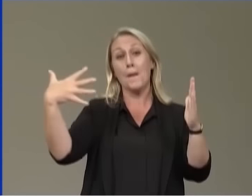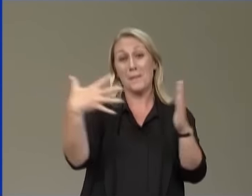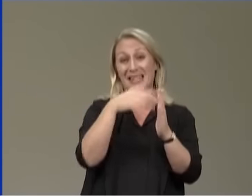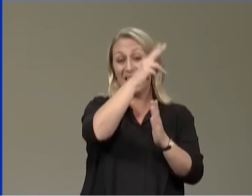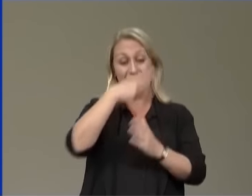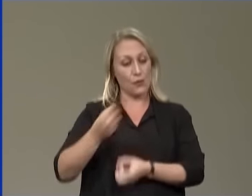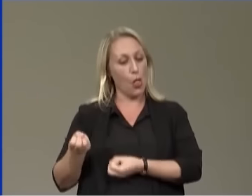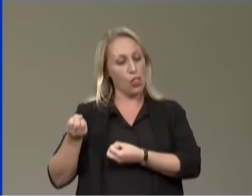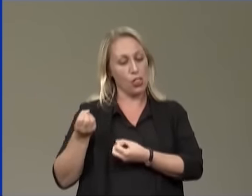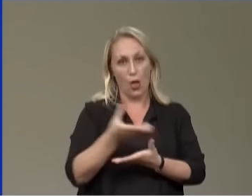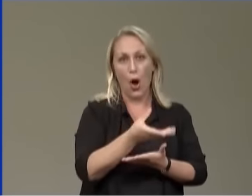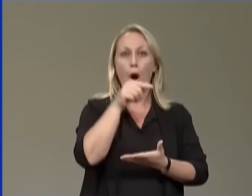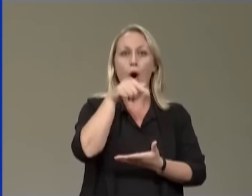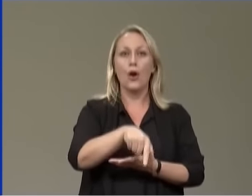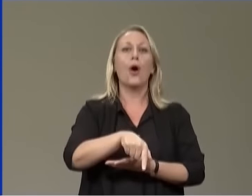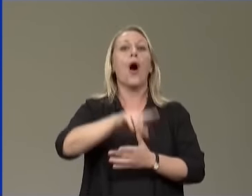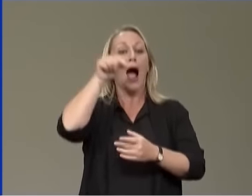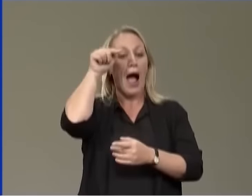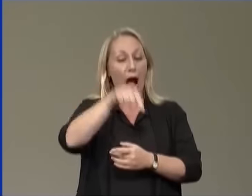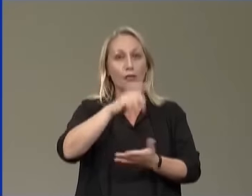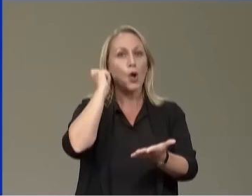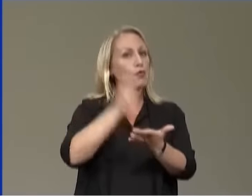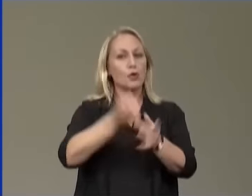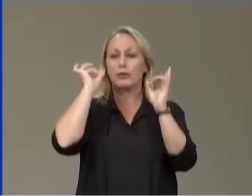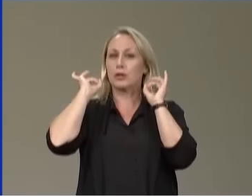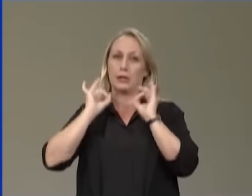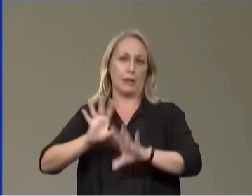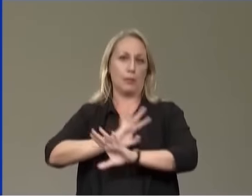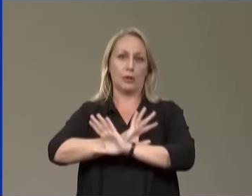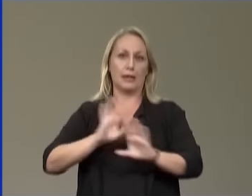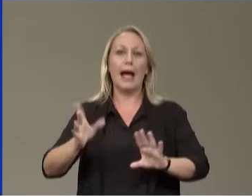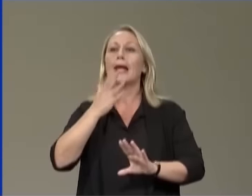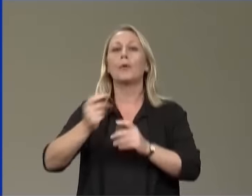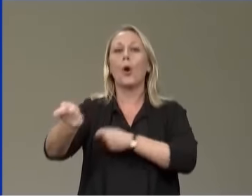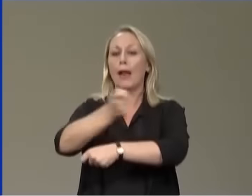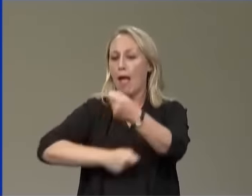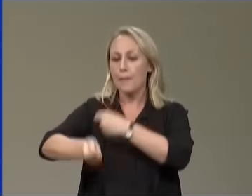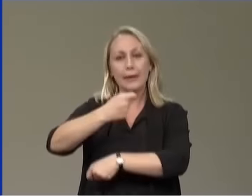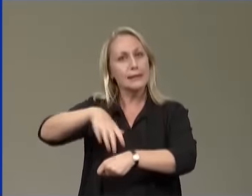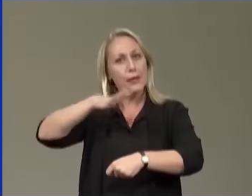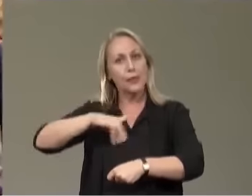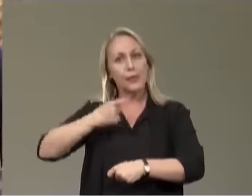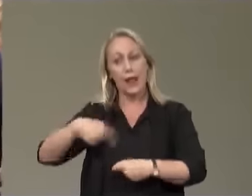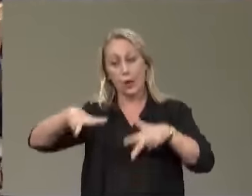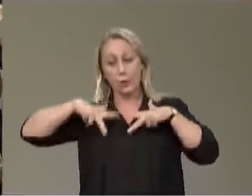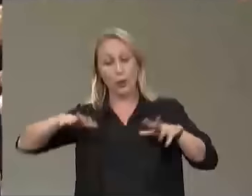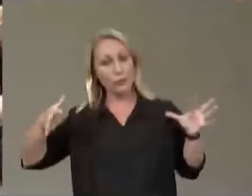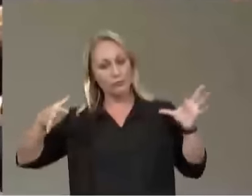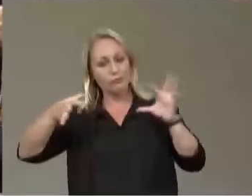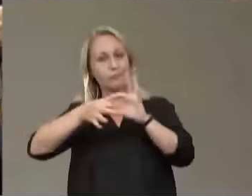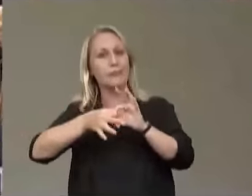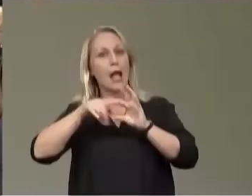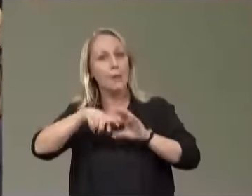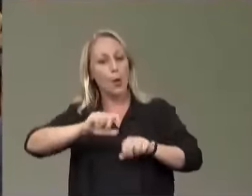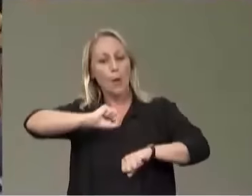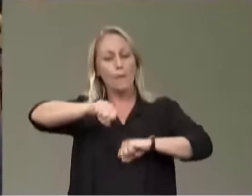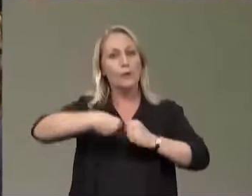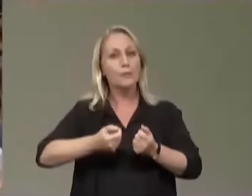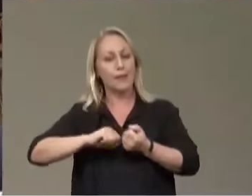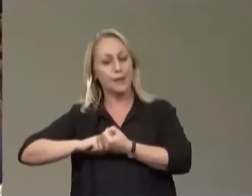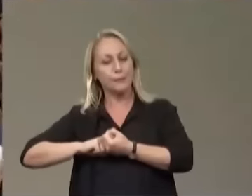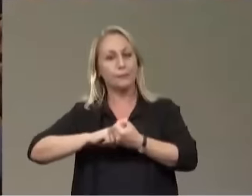απαλλάσσονται από φόρο για το ποσό αυτό. Γιατί θέλουμε τις επιχειρήσεις συμμάχους σε αυτή την προσπάθεια.